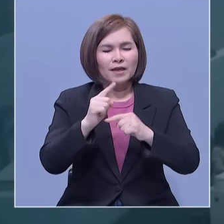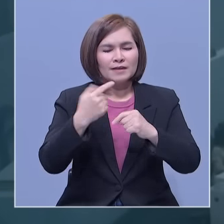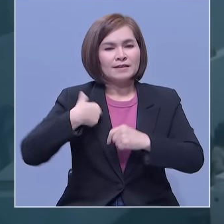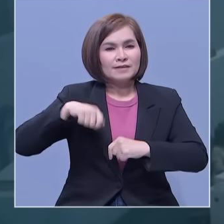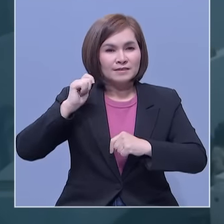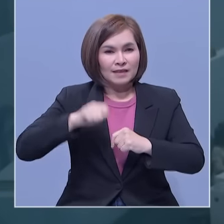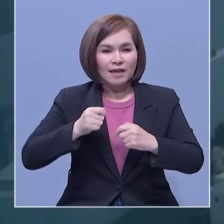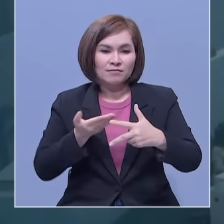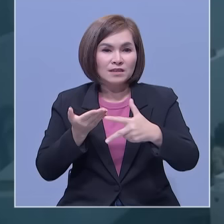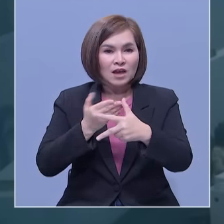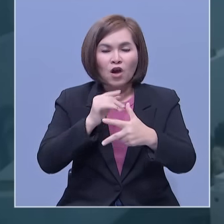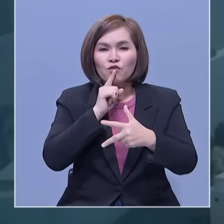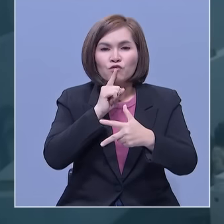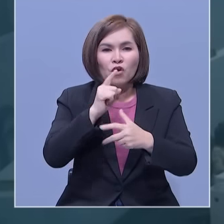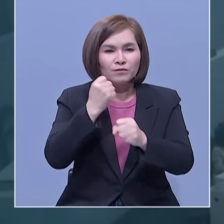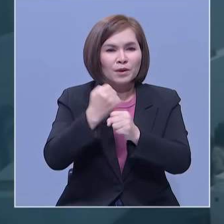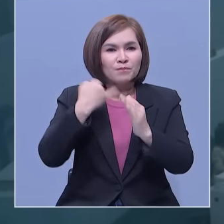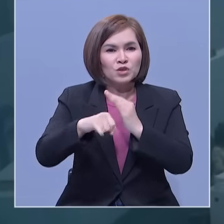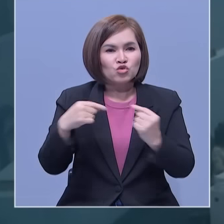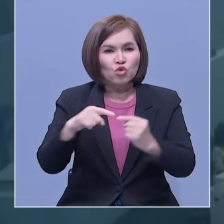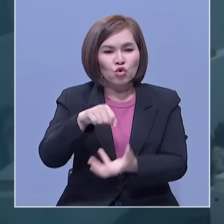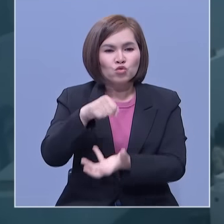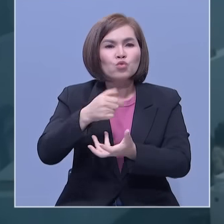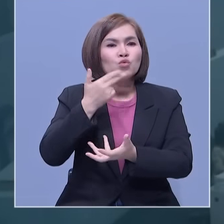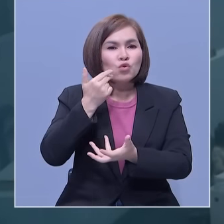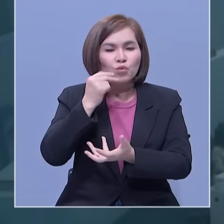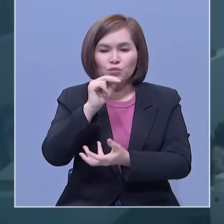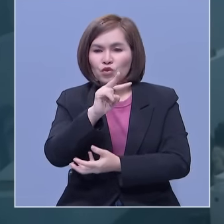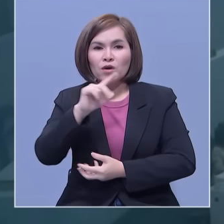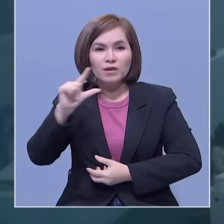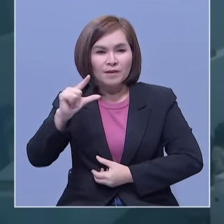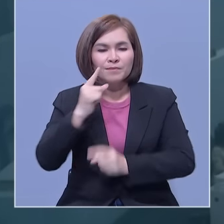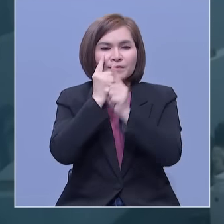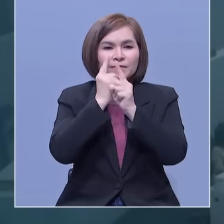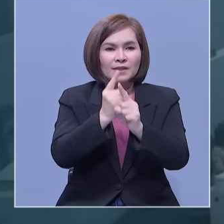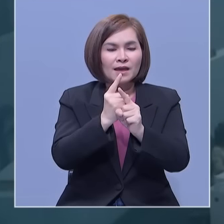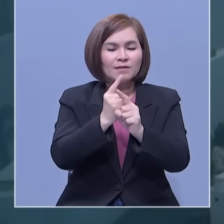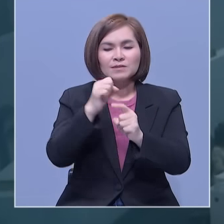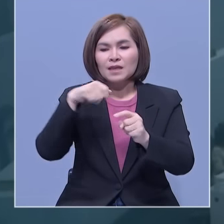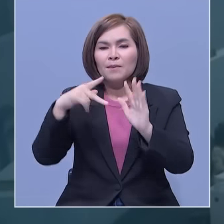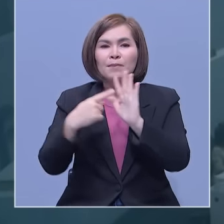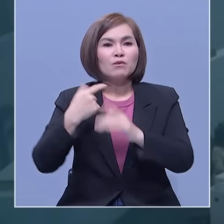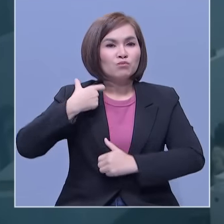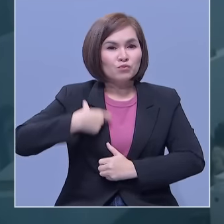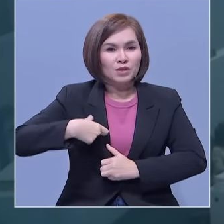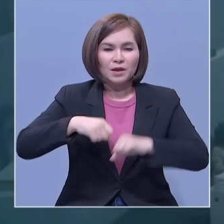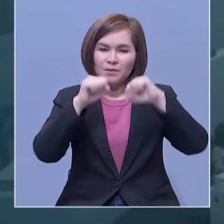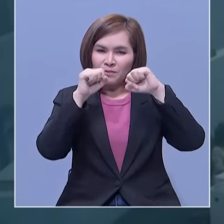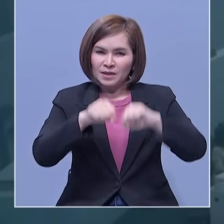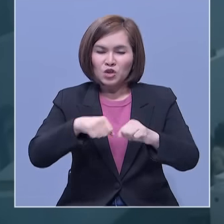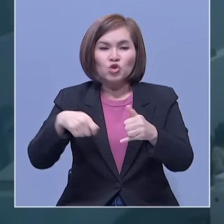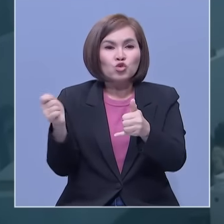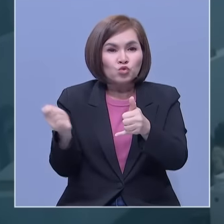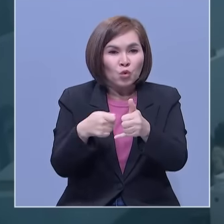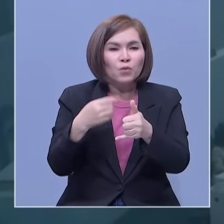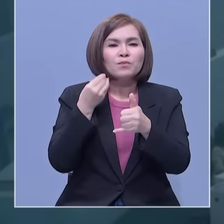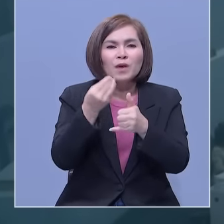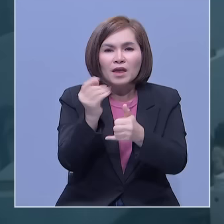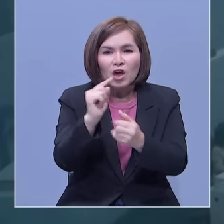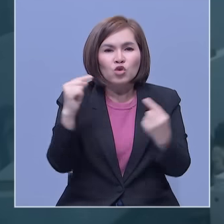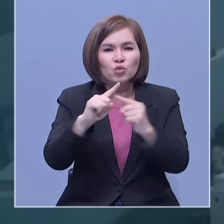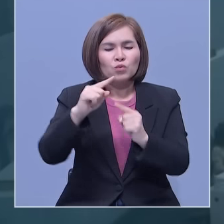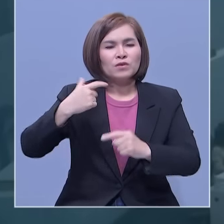ฎีกาเรื่องคดีถุงขนม 2ล้านและมติสภาทนายความลงโทษให้ผู้ถูกร้องที่ 2คือคุณพิชิตเนี่ยออกจาก